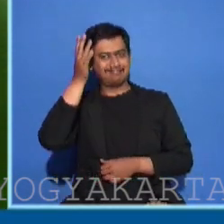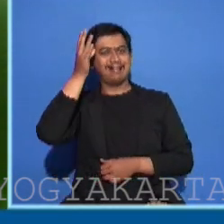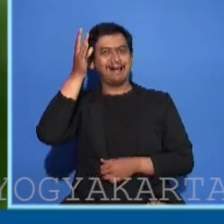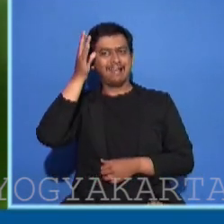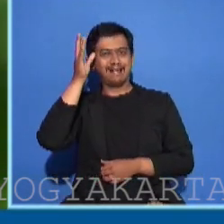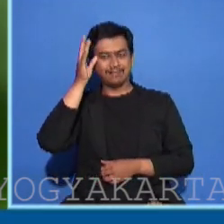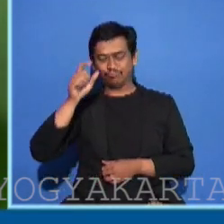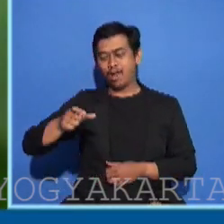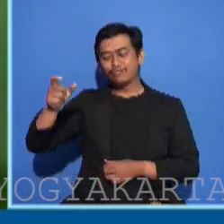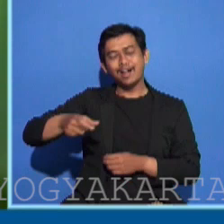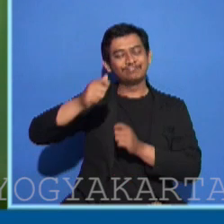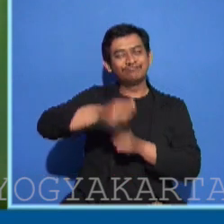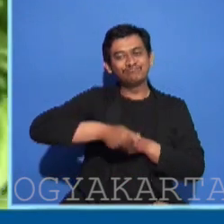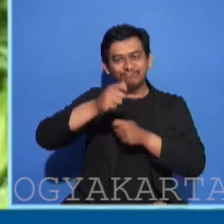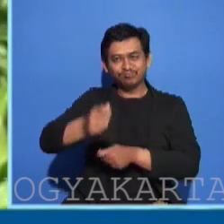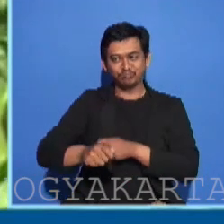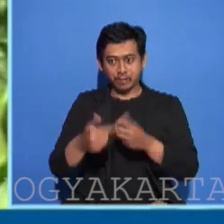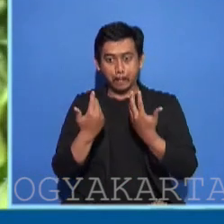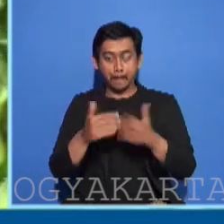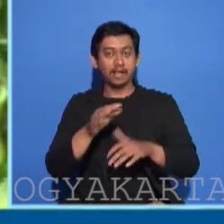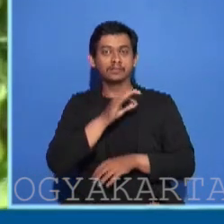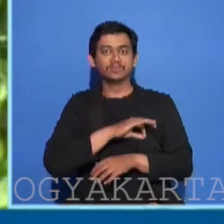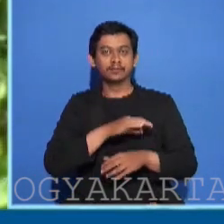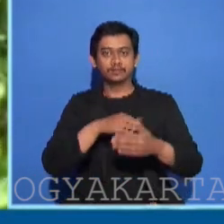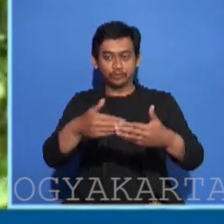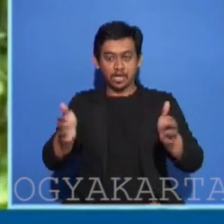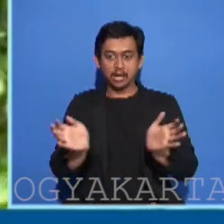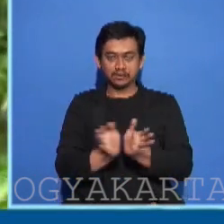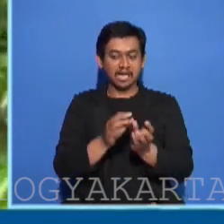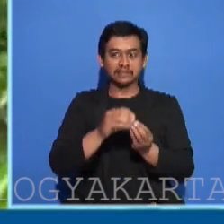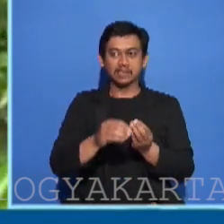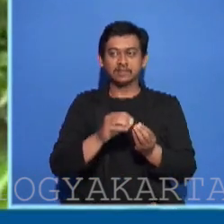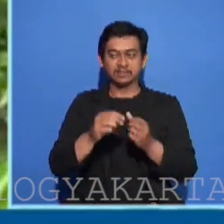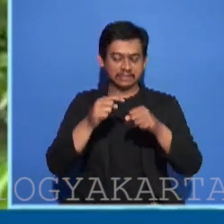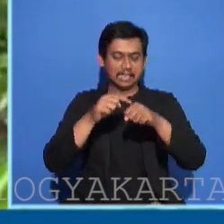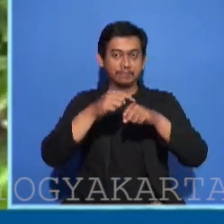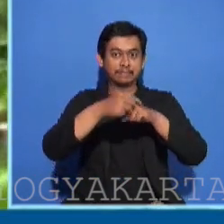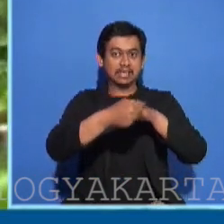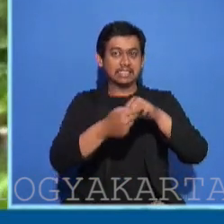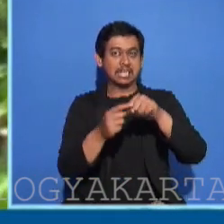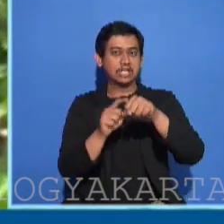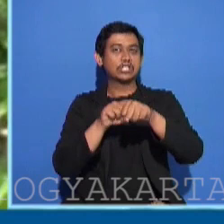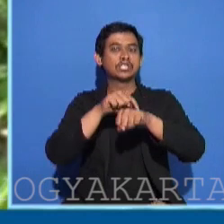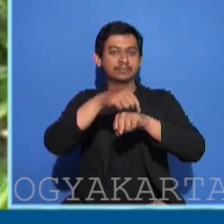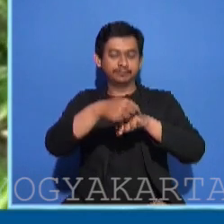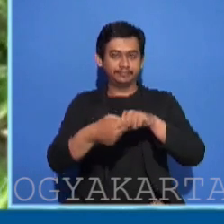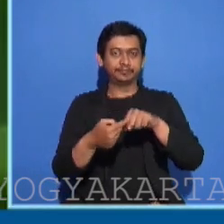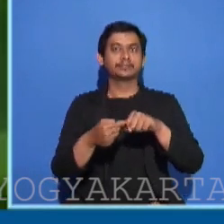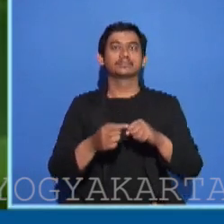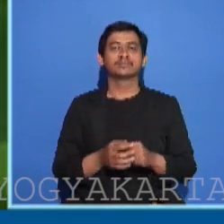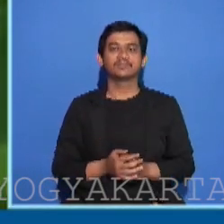Candi Binangun sampun numpang mengatakan lahan kanggeh budidaya tanaman pace kacau banget